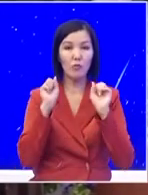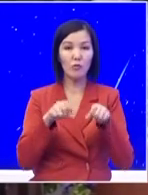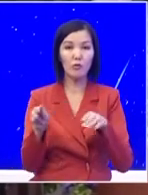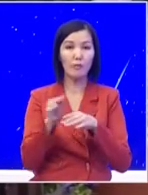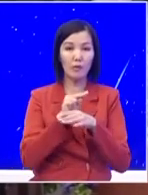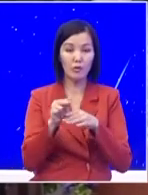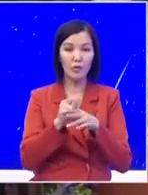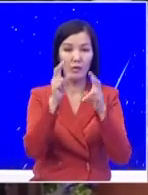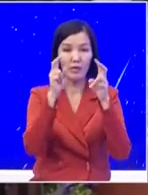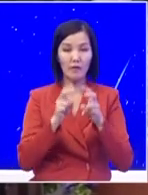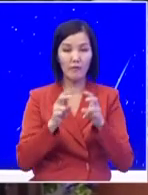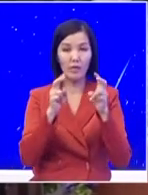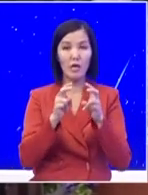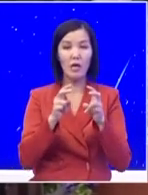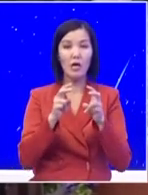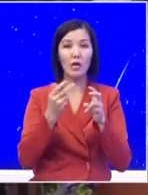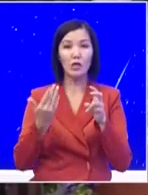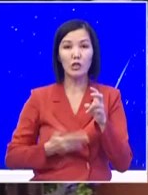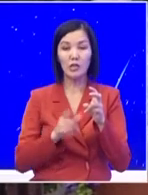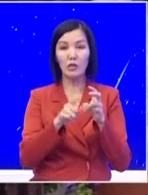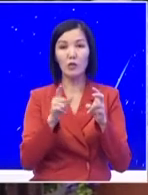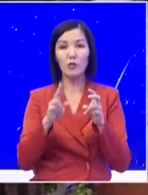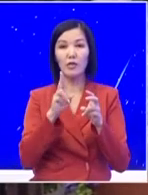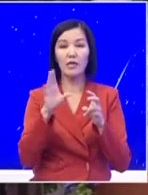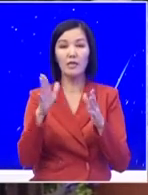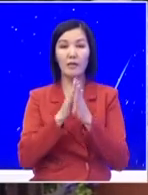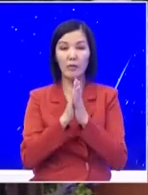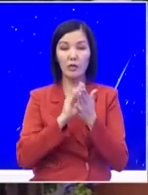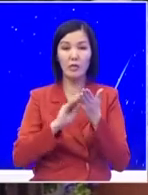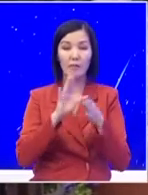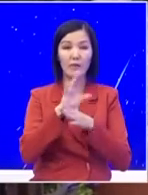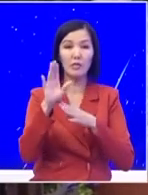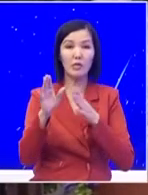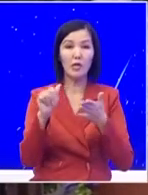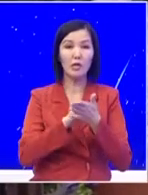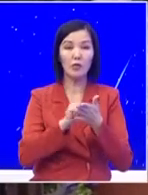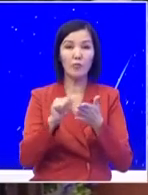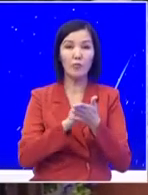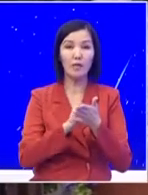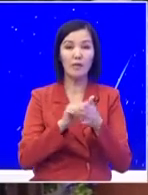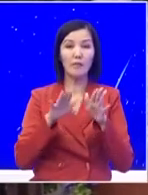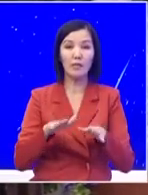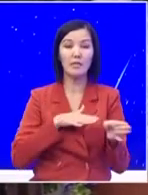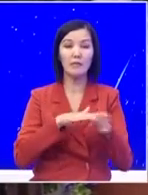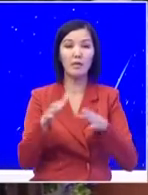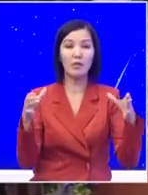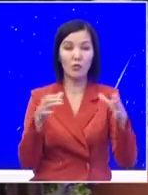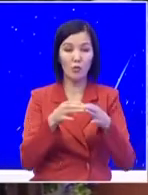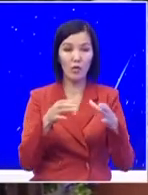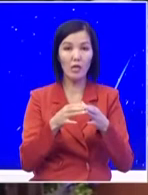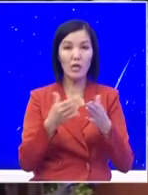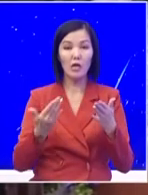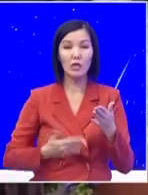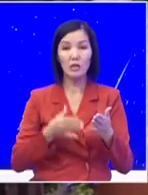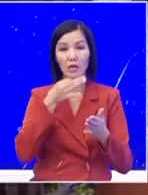починить лифты. Для этого жильцы или КСК должны написать прошение. Все документы необходимо сдать в местный исполнительный орган. Жильцы